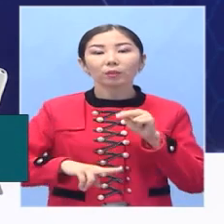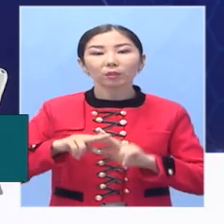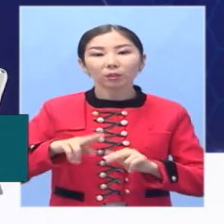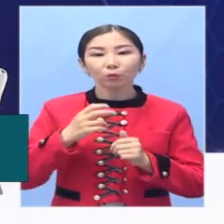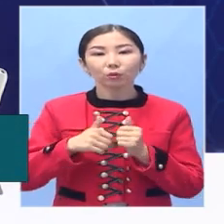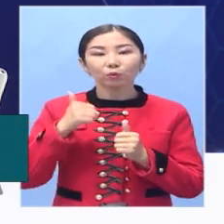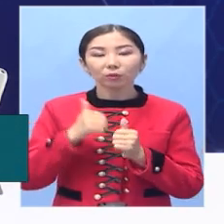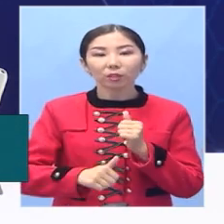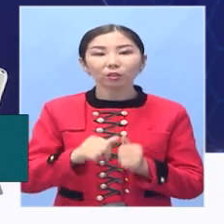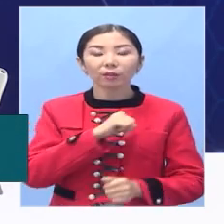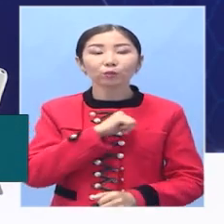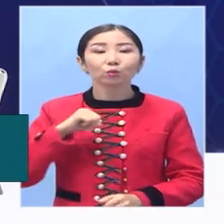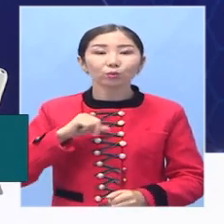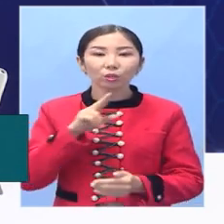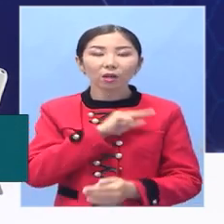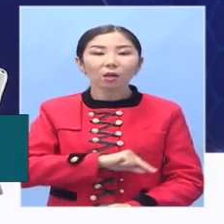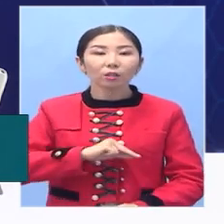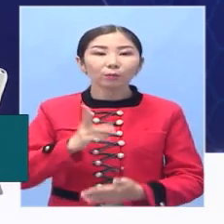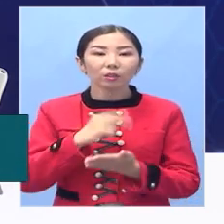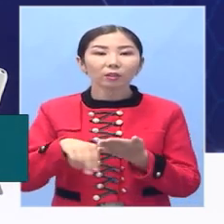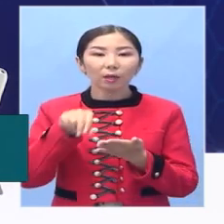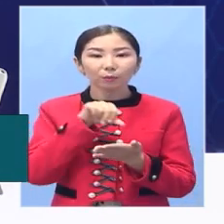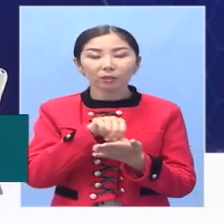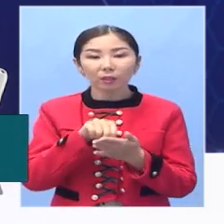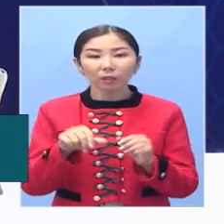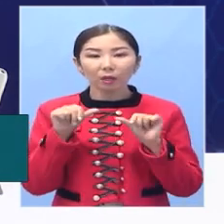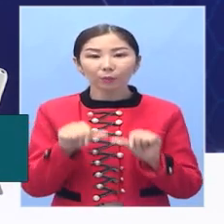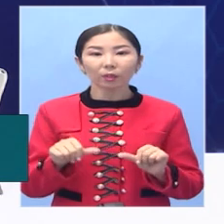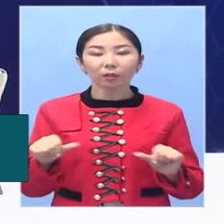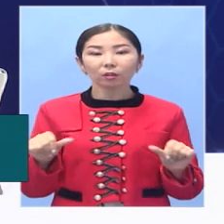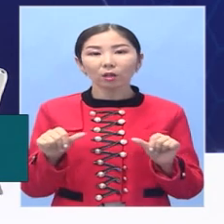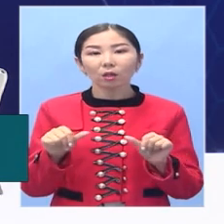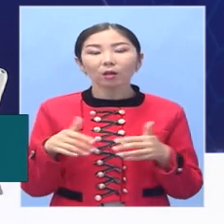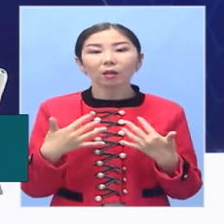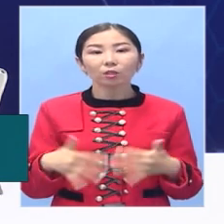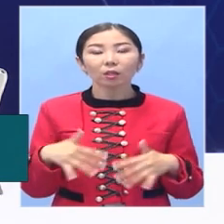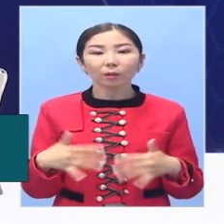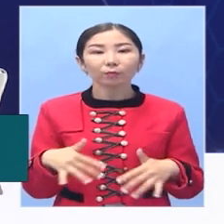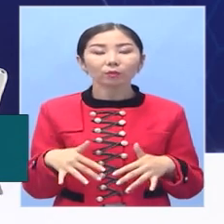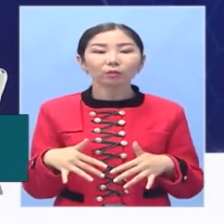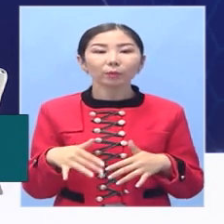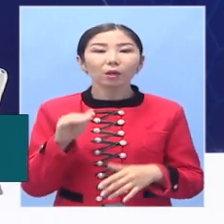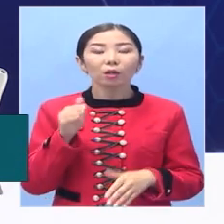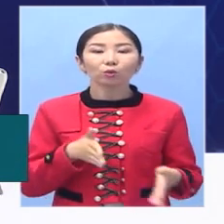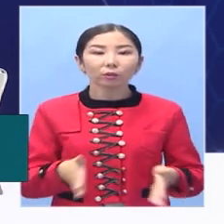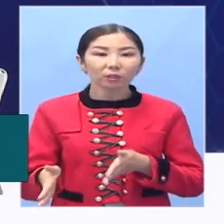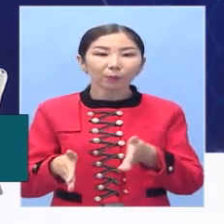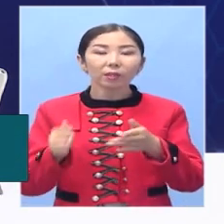өздерінің жасаған жұмыстарына қатысты комиссия қабылдап алғанда көңіл көншітпейтіндей жаңағы жолдың сапасына